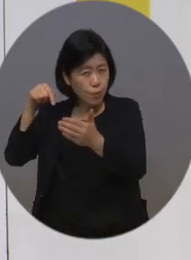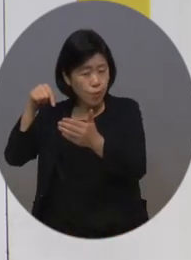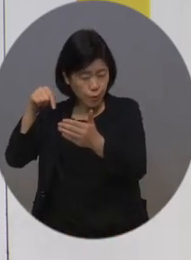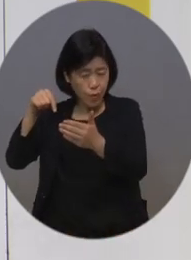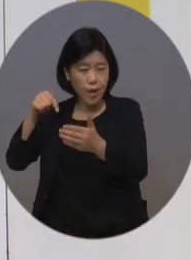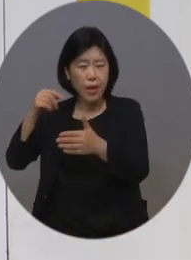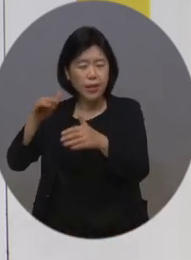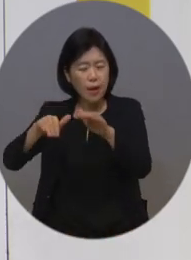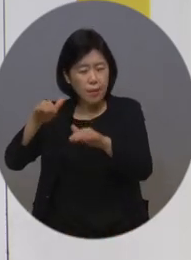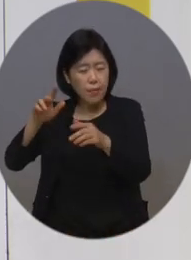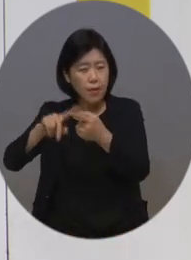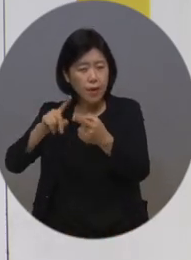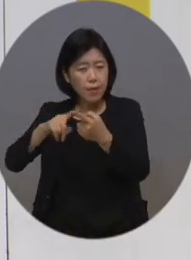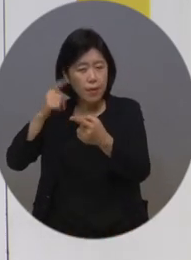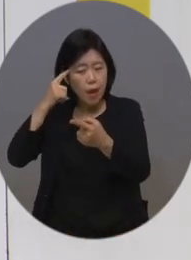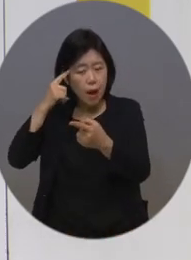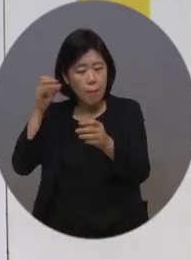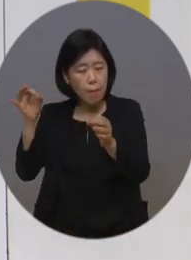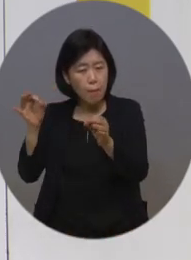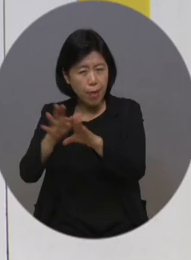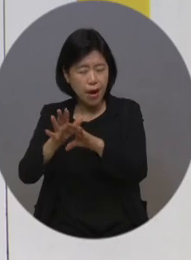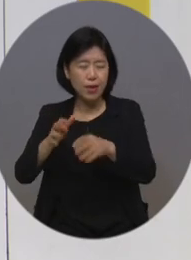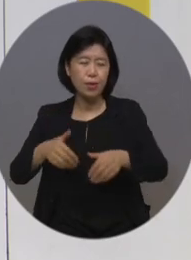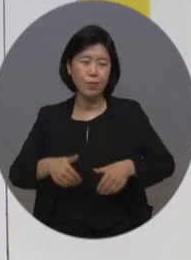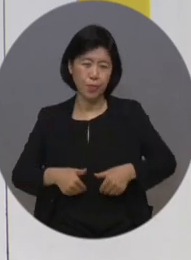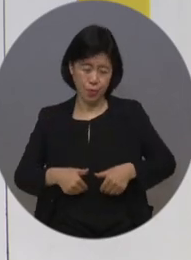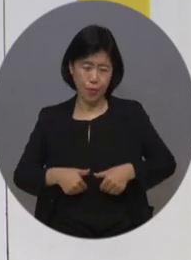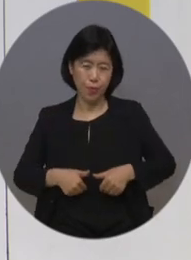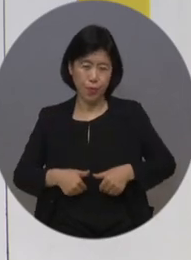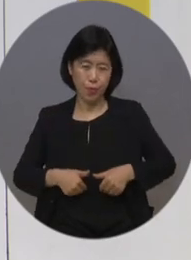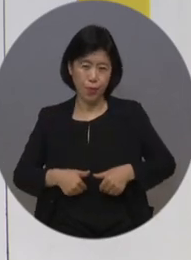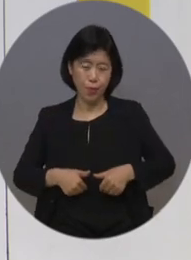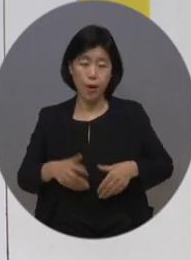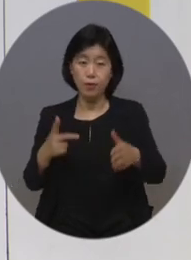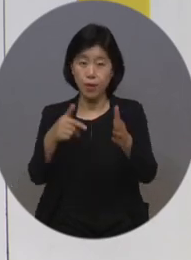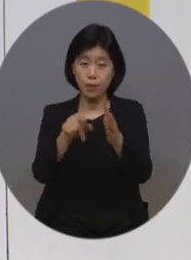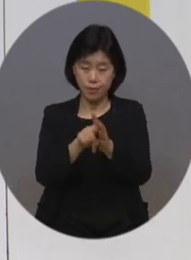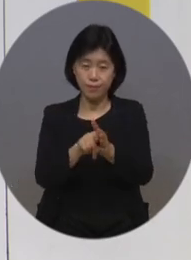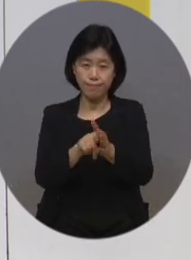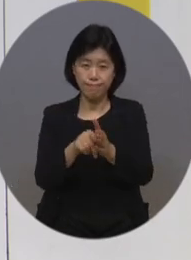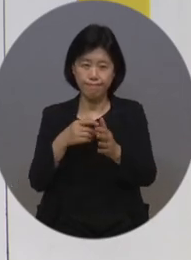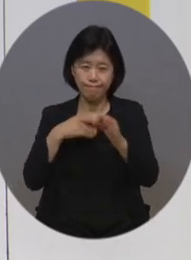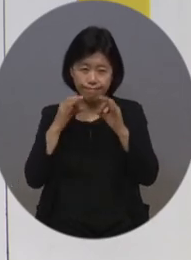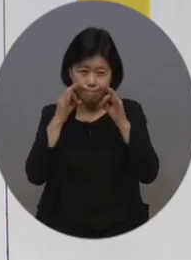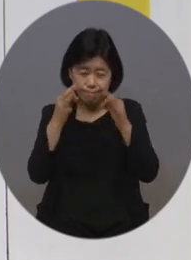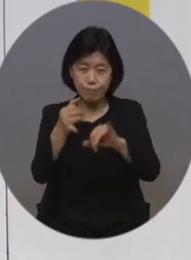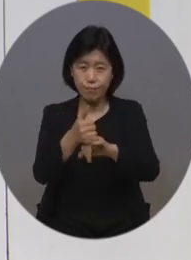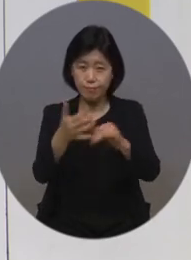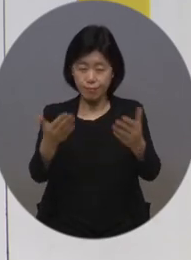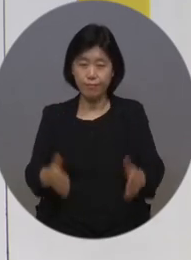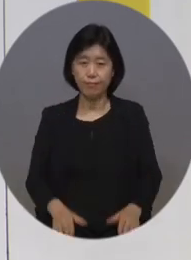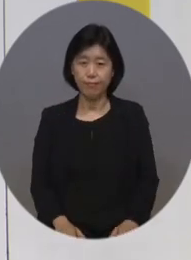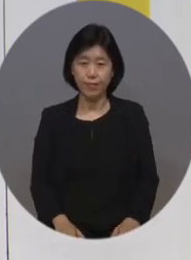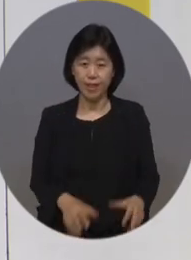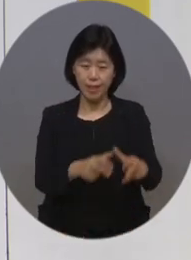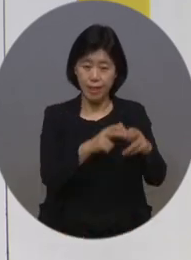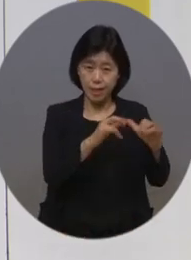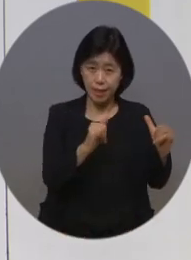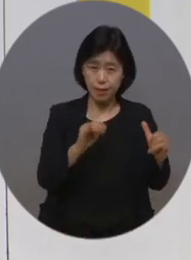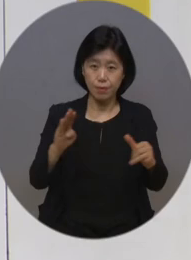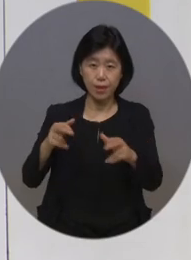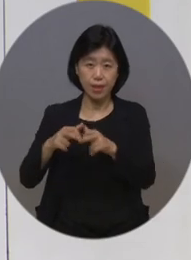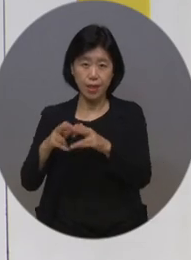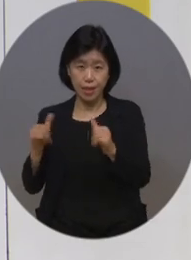해결하는 그날을 위해서 뭐 저도 노력을 할 거구요 장애인과 비장애인이 손잡고 함께 노력해야 된다고